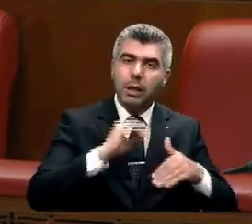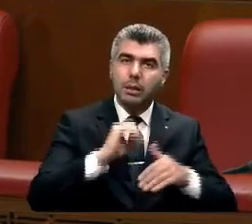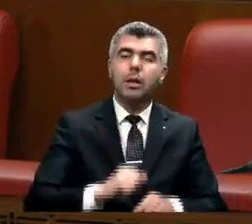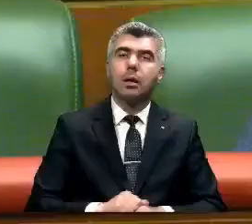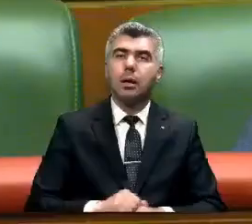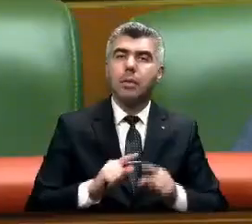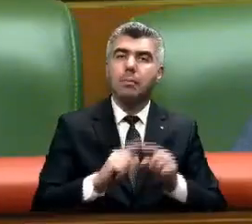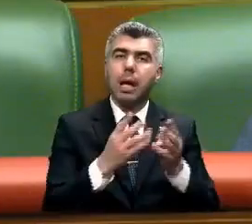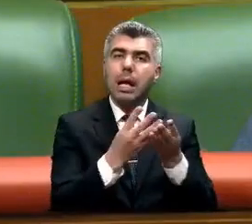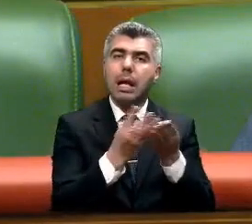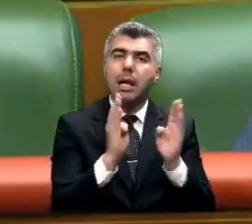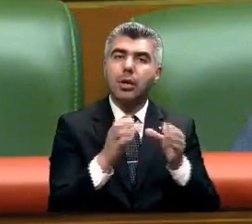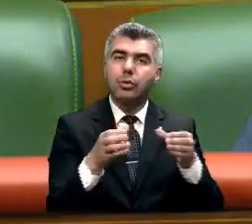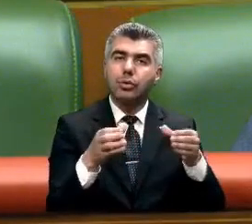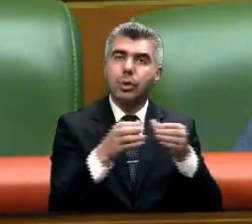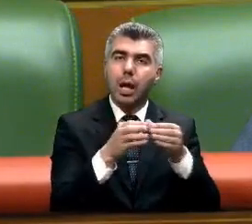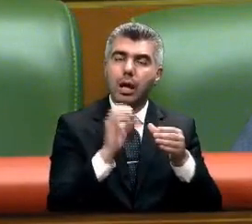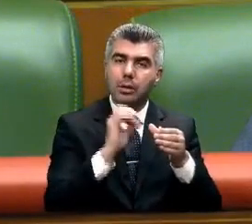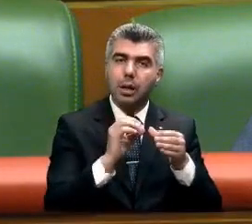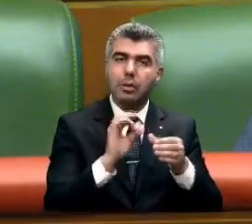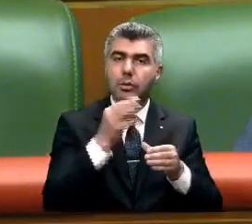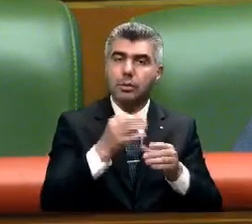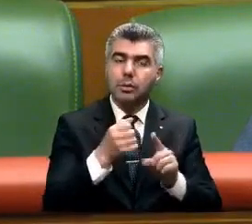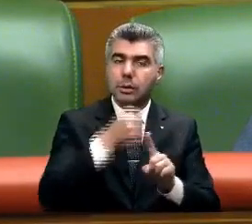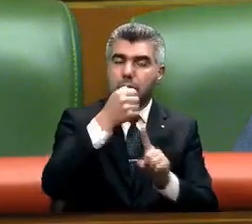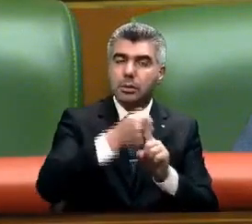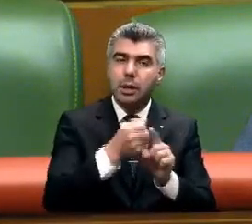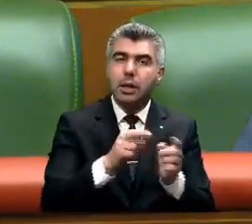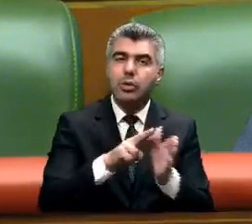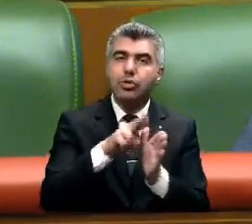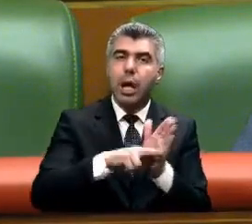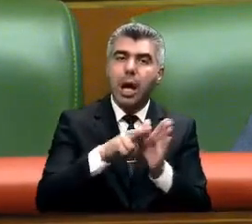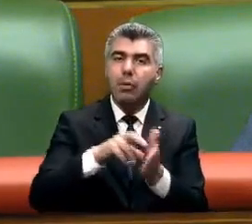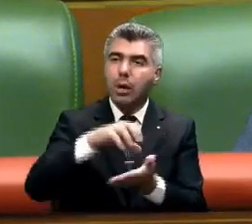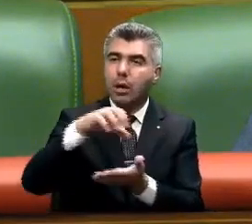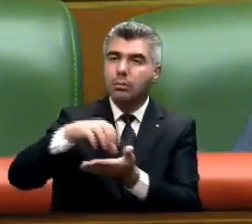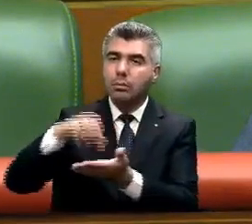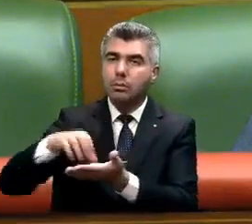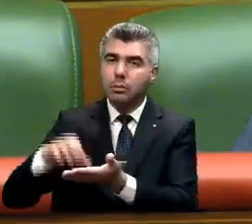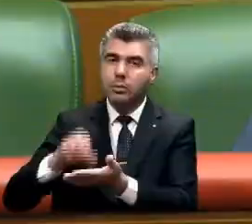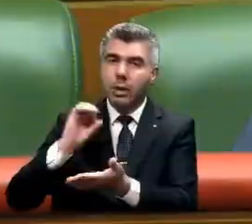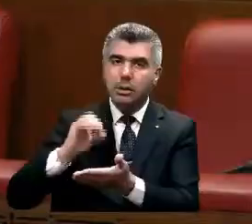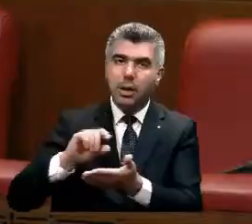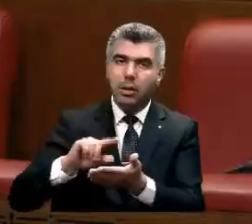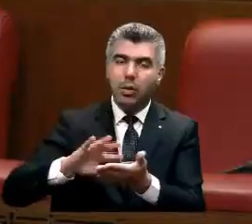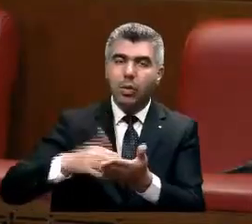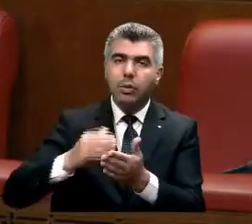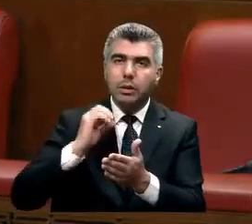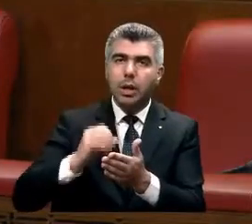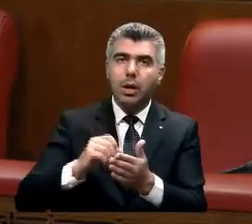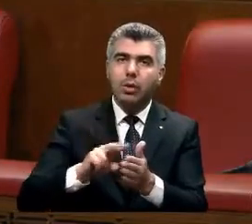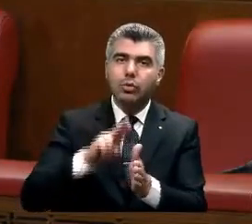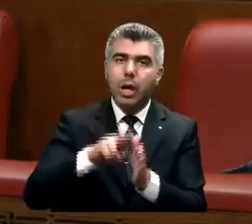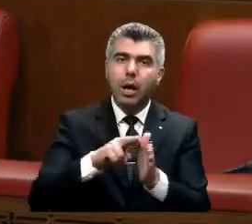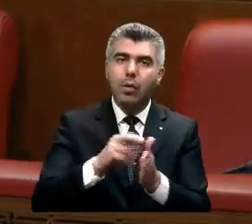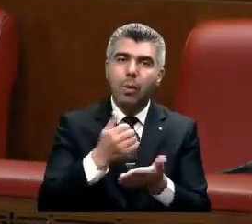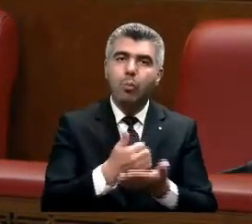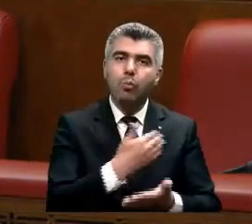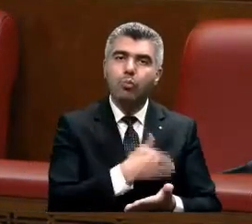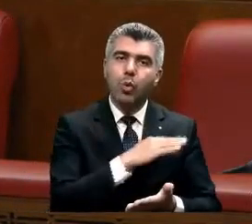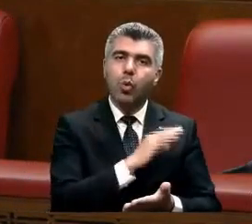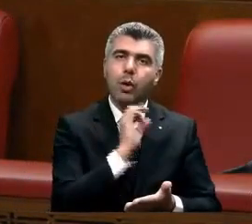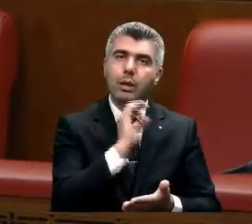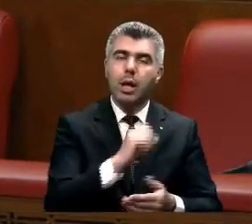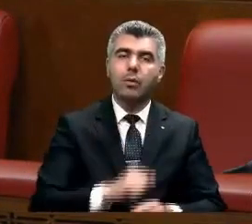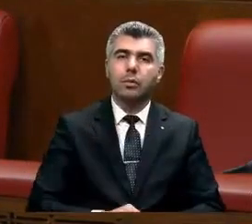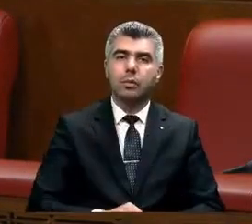اللجنه الموضوعاتيه للنقل في اطار تنزيل ورش الجهويه الموسعه وذلك تفعيلا لممارسه الجهات الاختصاصاتها في مجال النقل